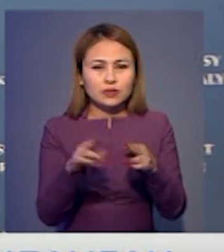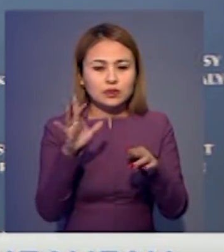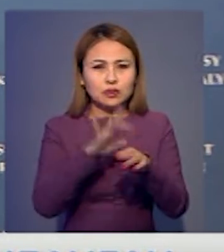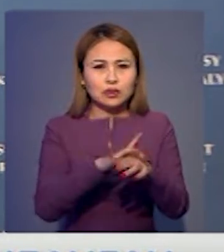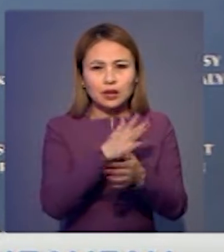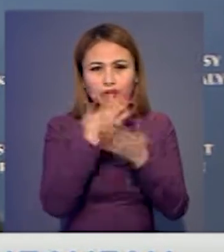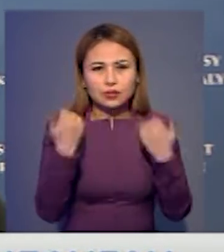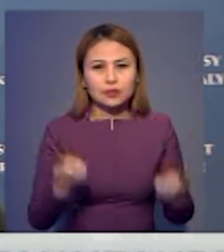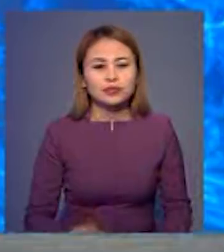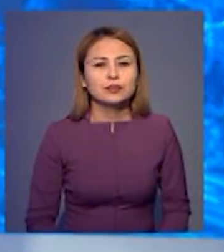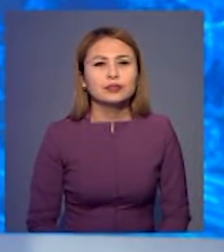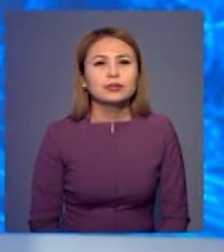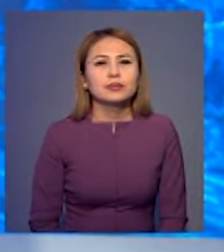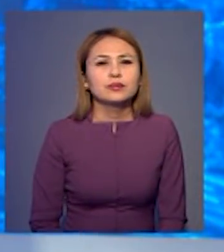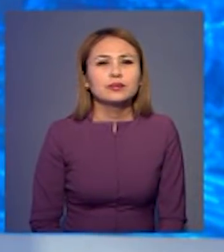анықталған жоқ.